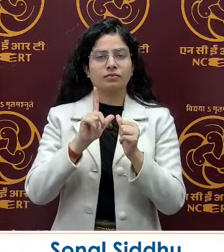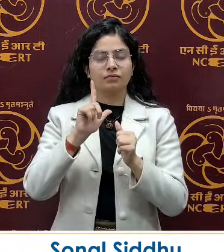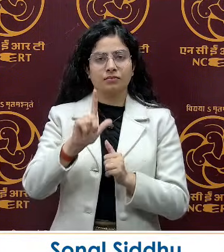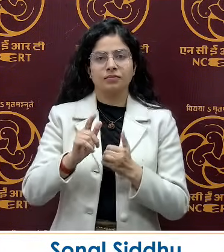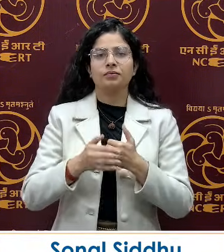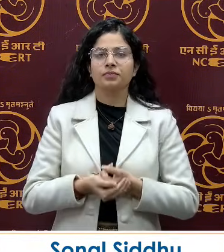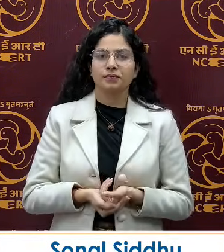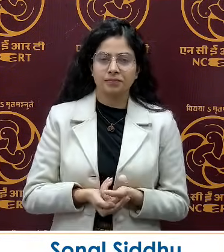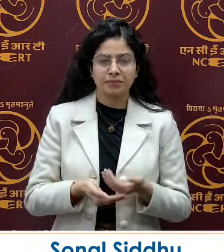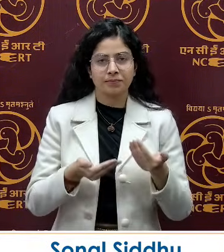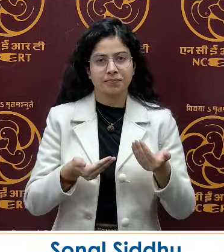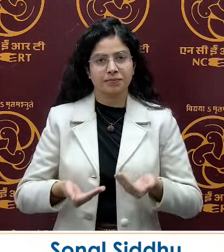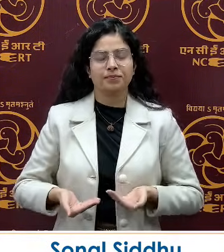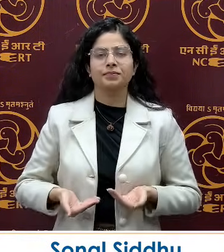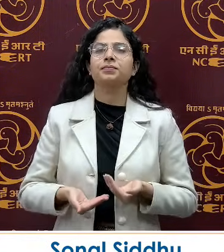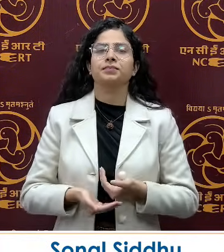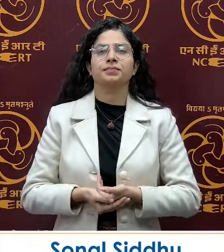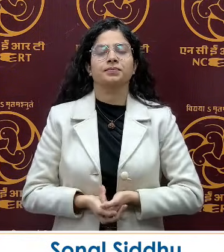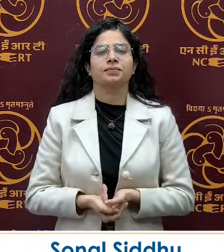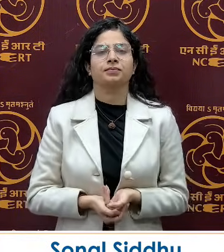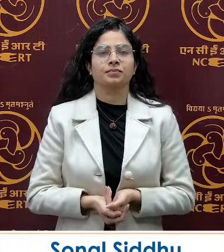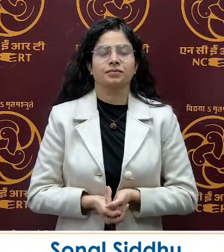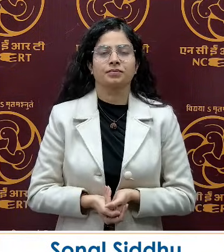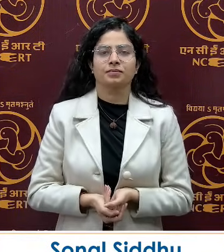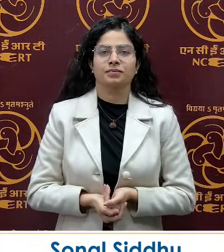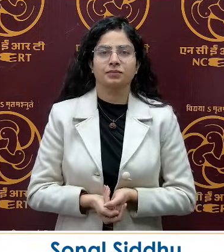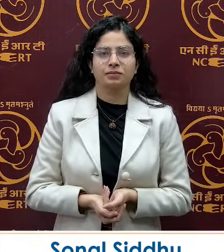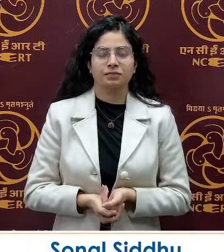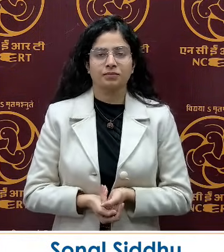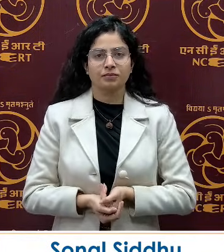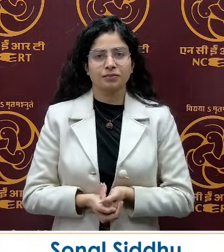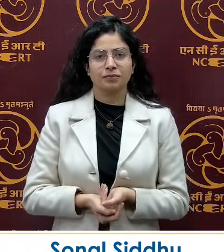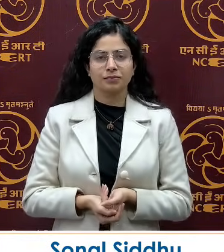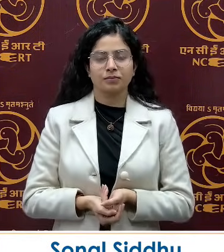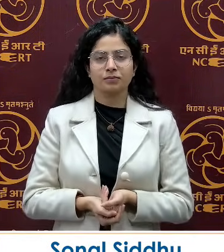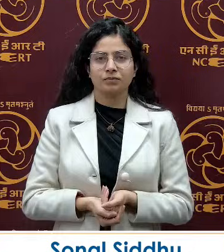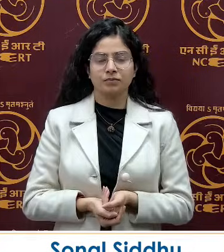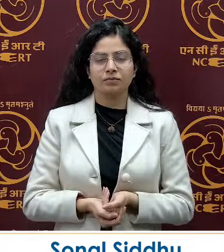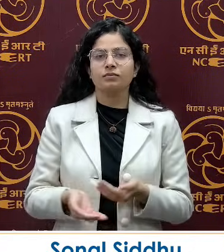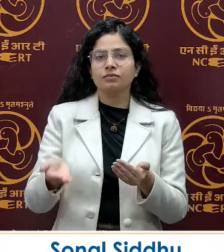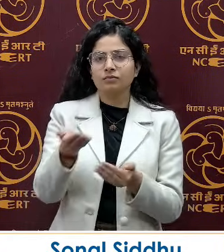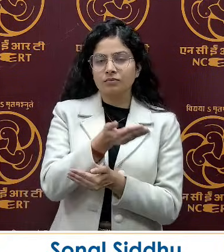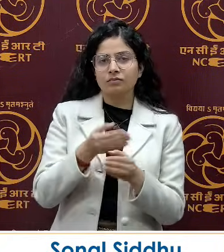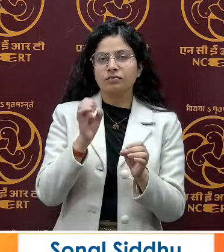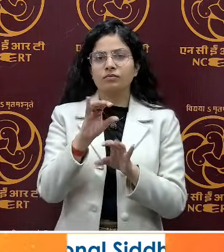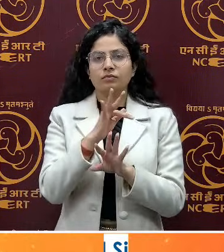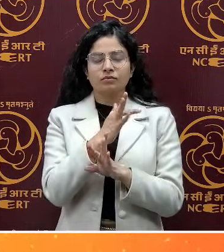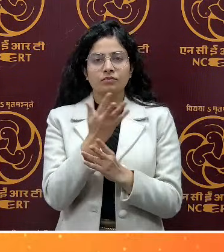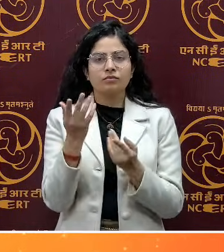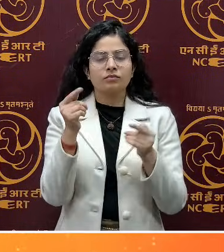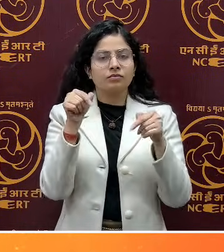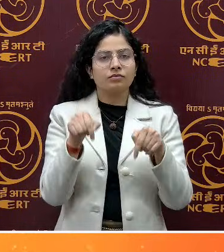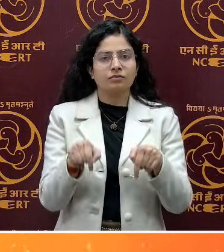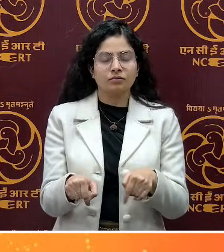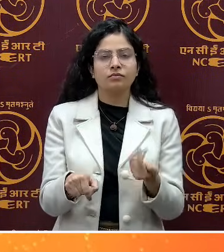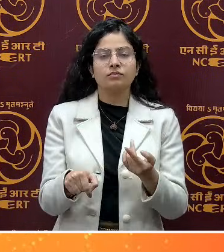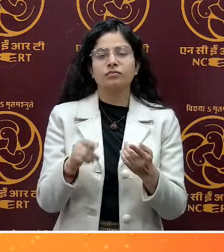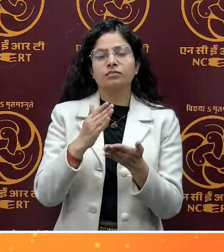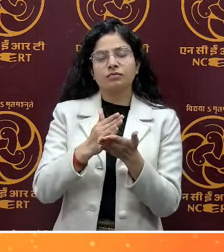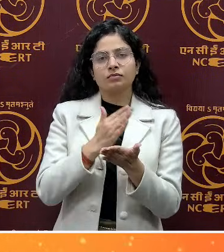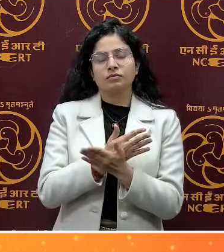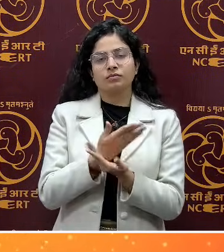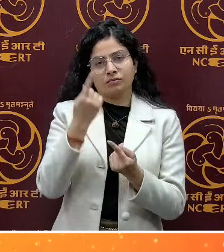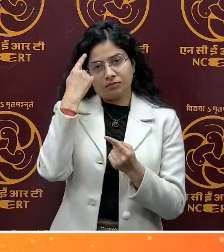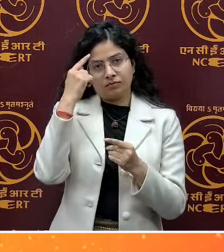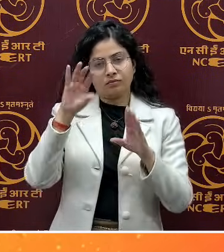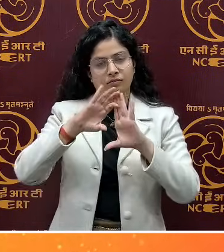Sonal, wanna say warm welcome to you in this session. So, आप सभी को बताना चाहेंगे हमारे आज के सत्र में हम क्लास